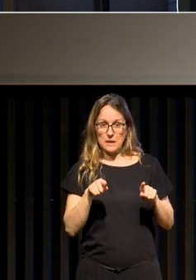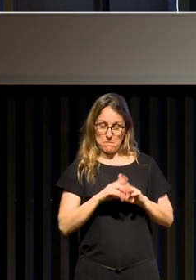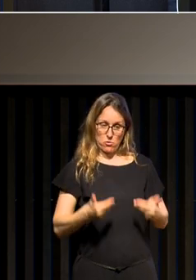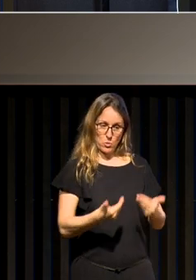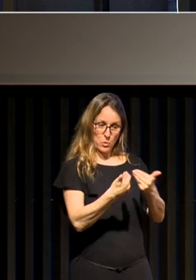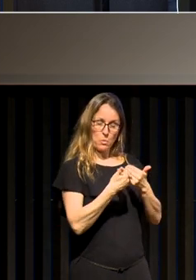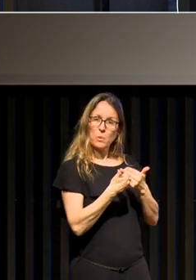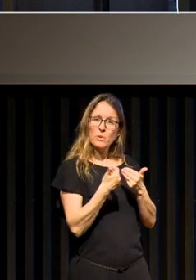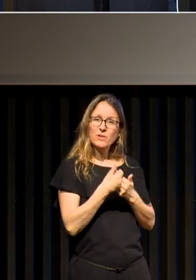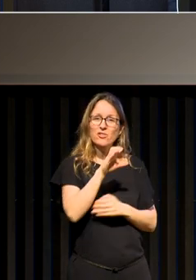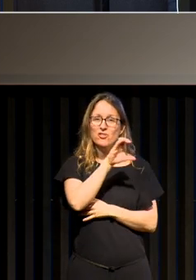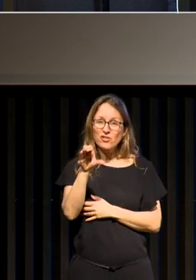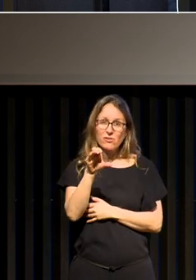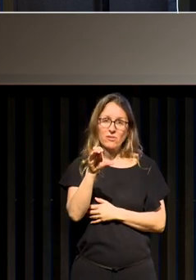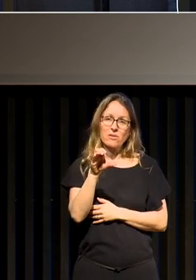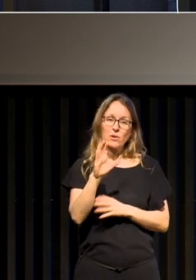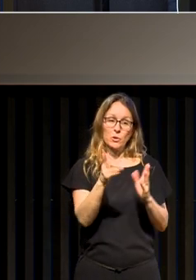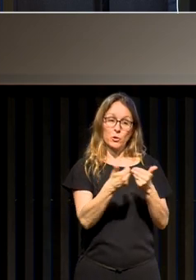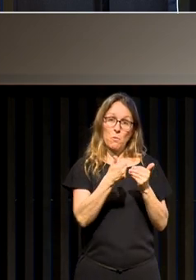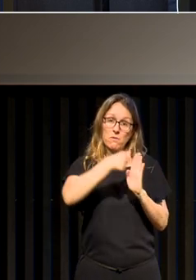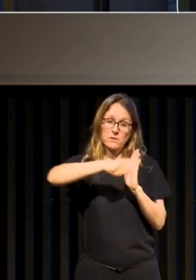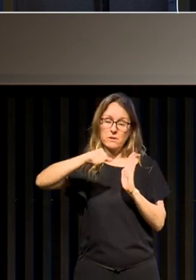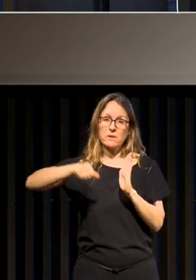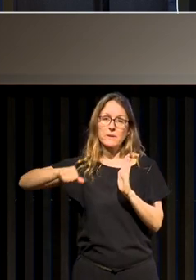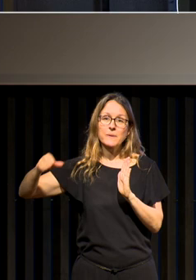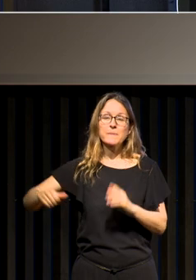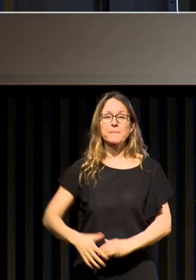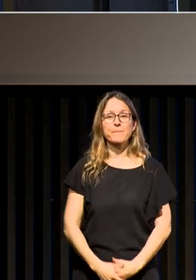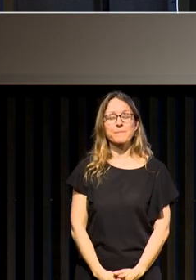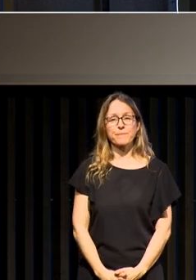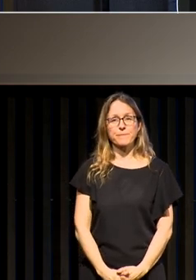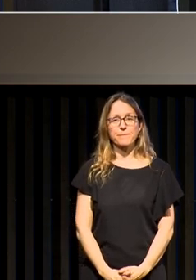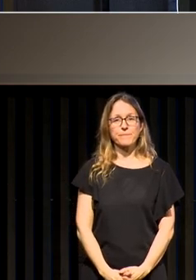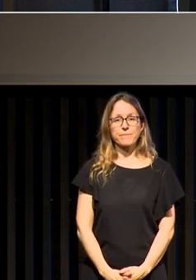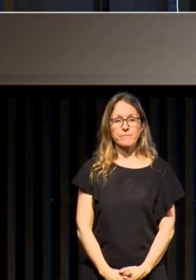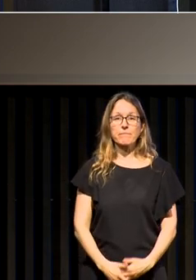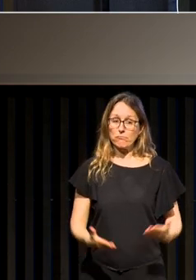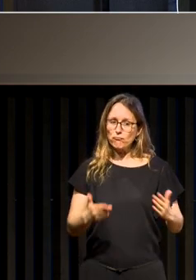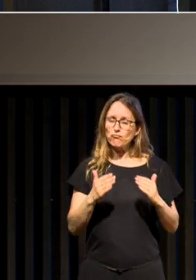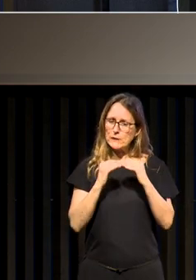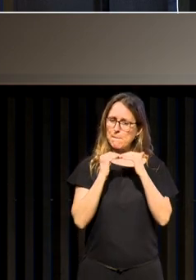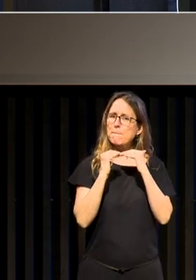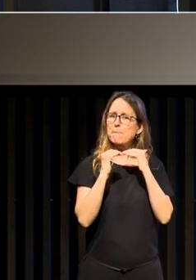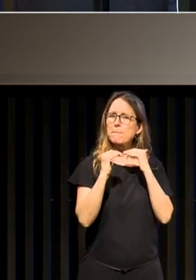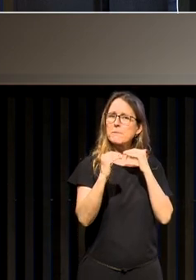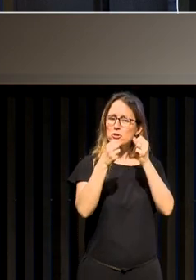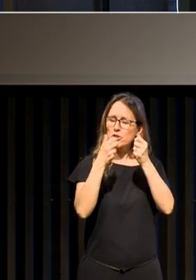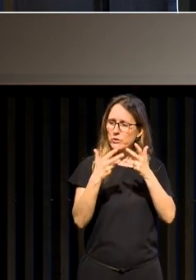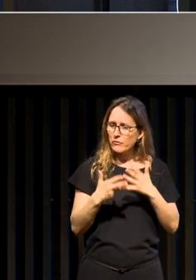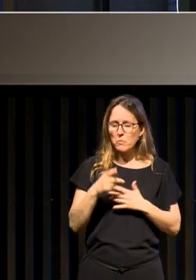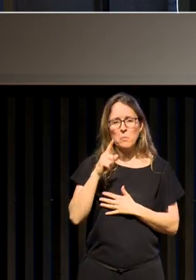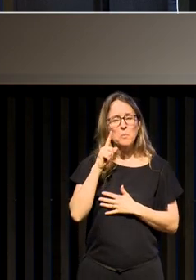aux alentours de 100 demandes par mois. Et ça se maintient, puisque nos